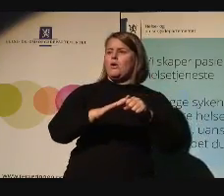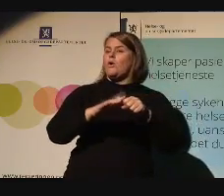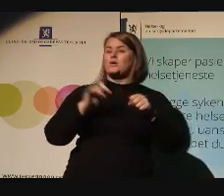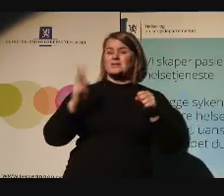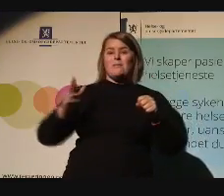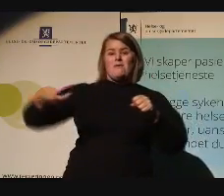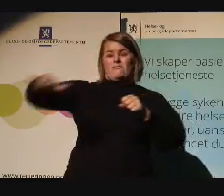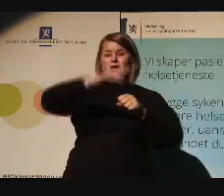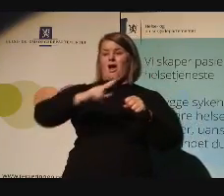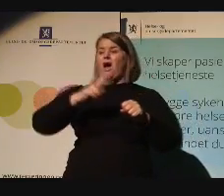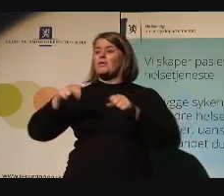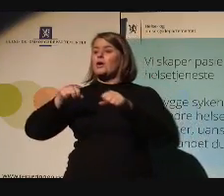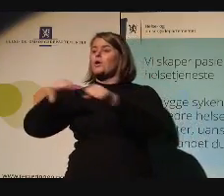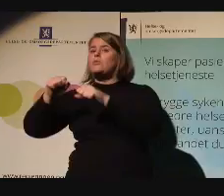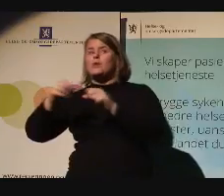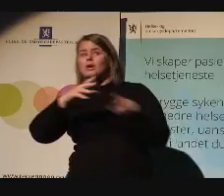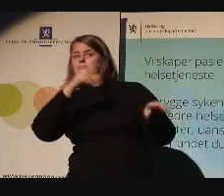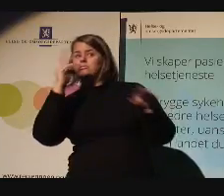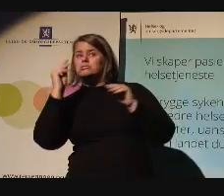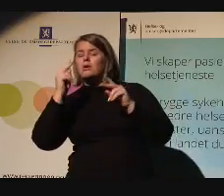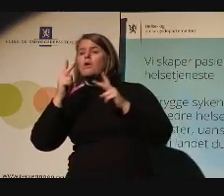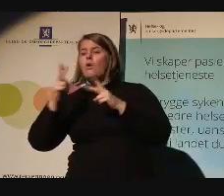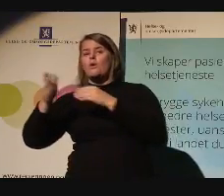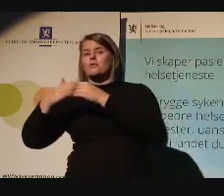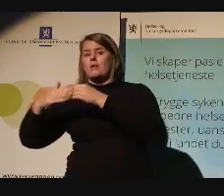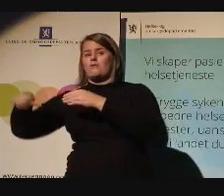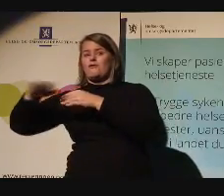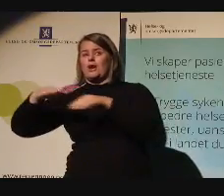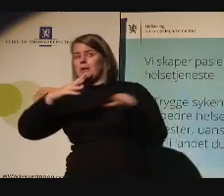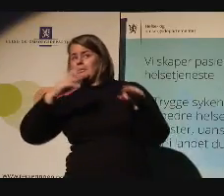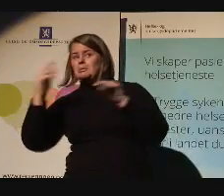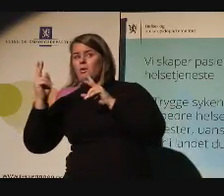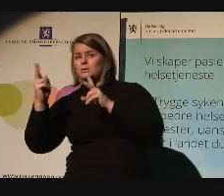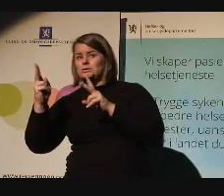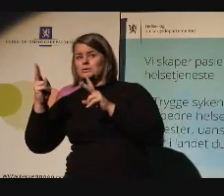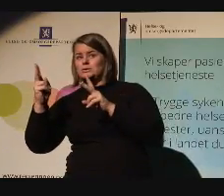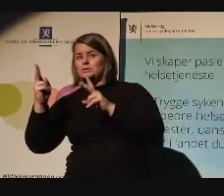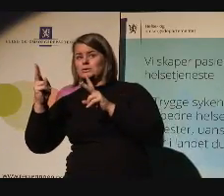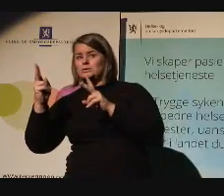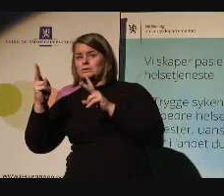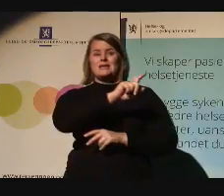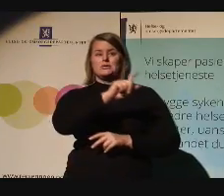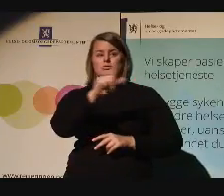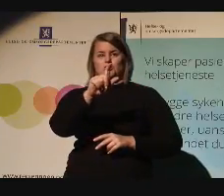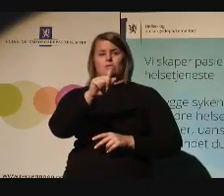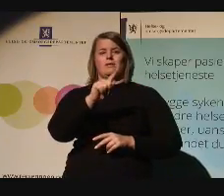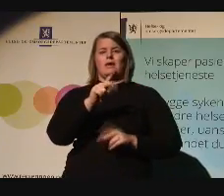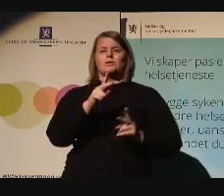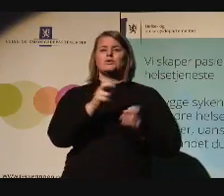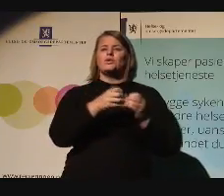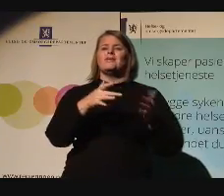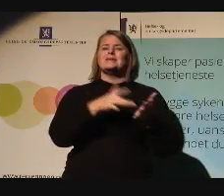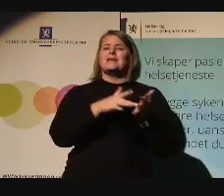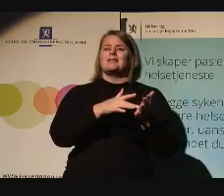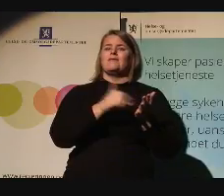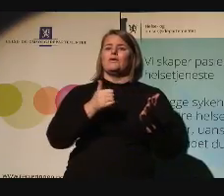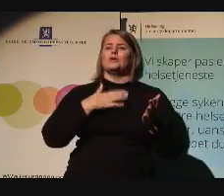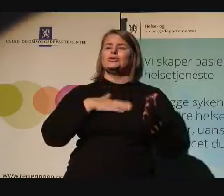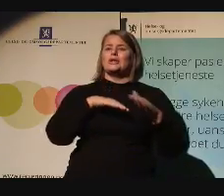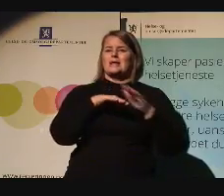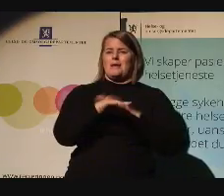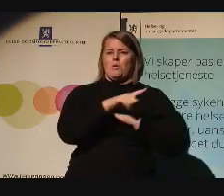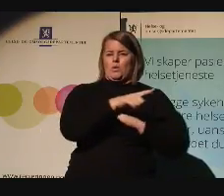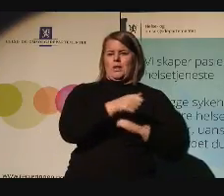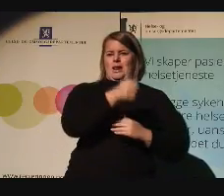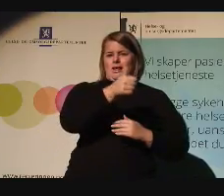fylket og til kommuner I nabofylkene. Som leder for institusjonen som også et utviklingssenter for sykehjem, har hun